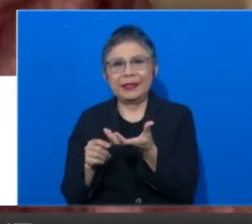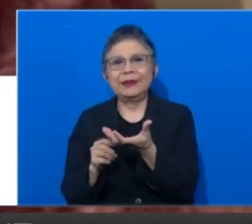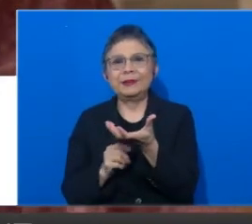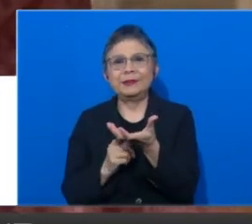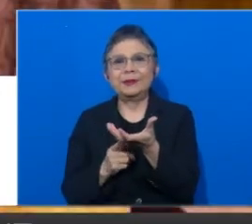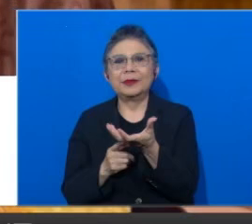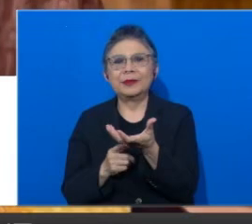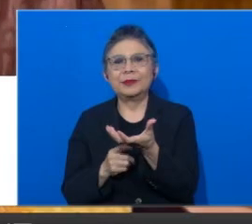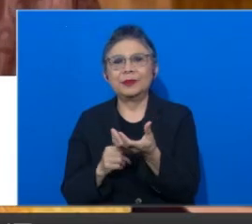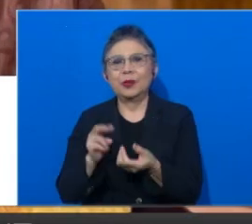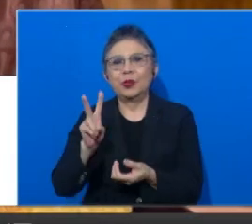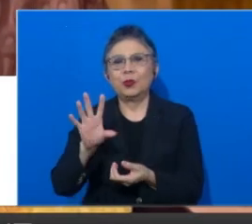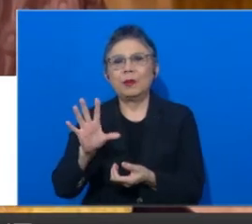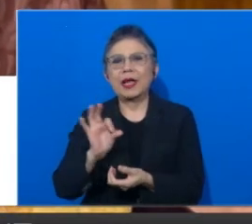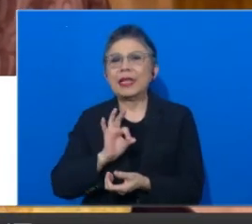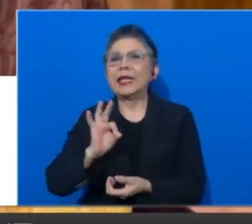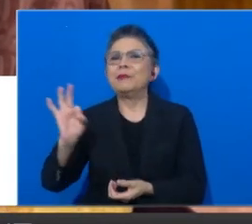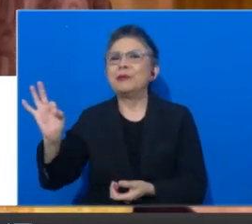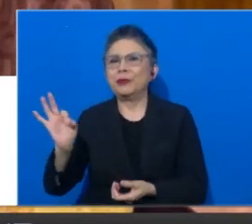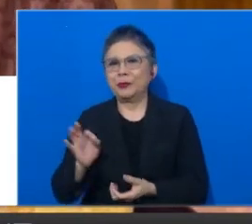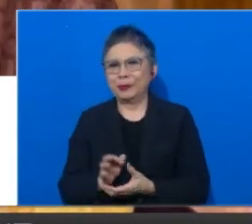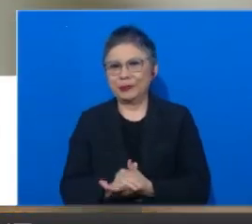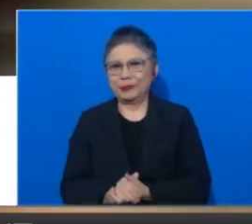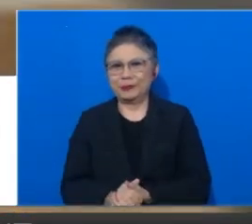ini dibanderol Rp25.000.